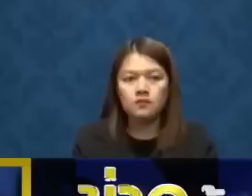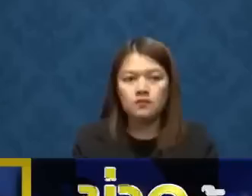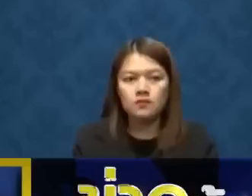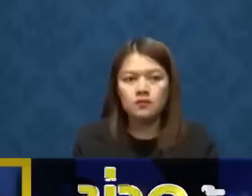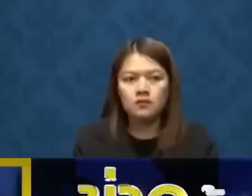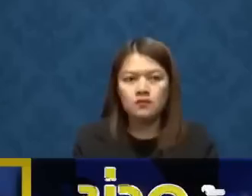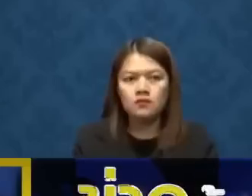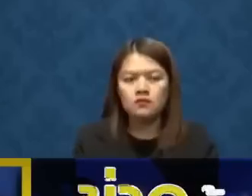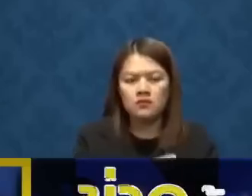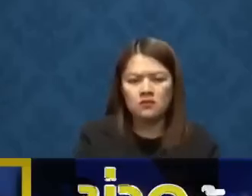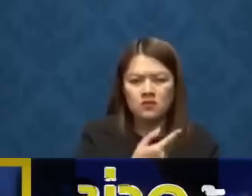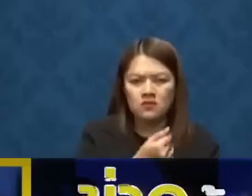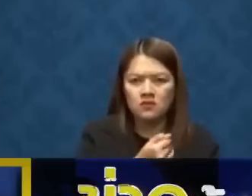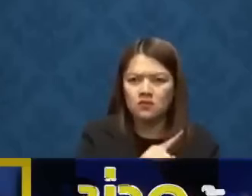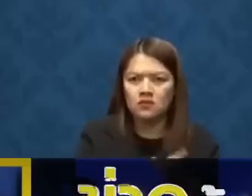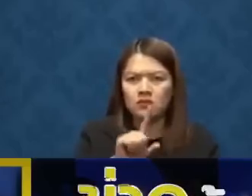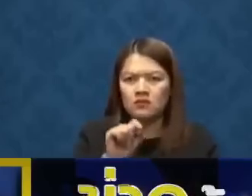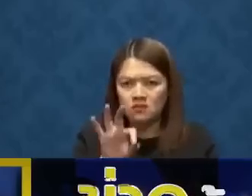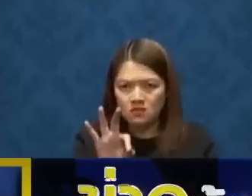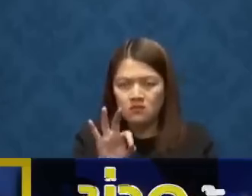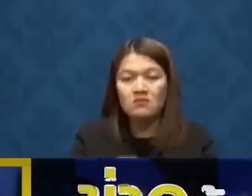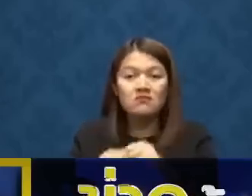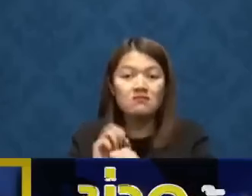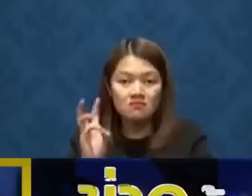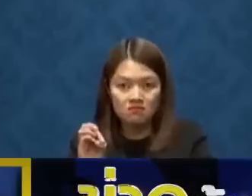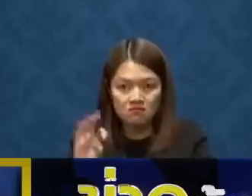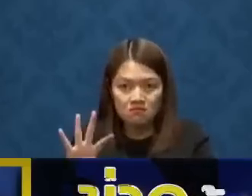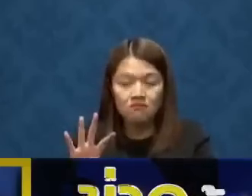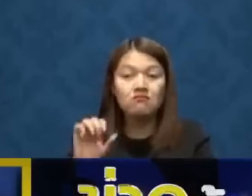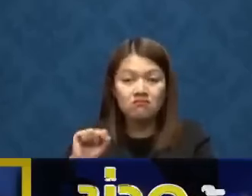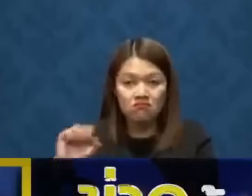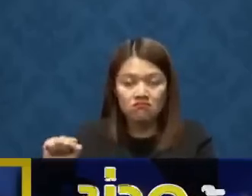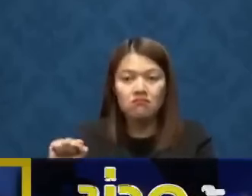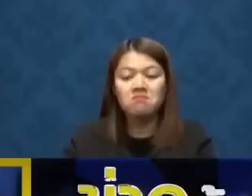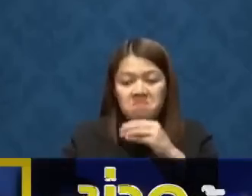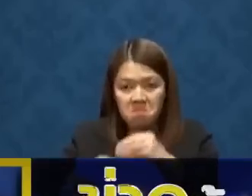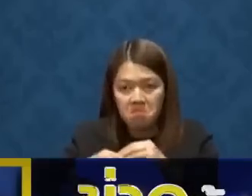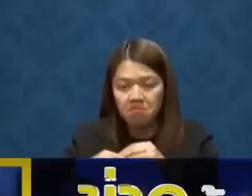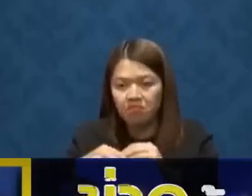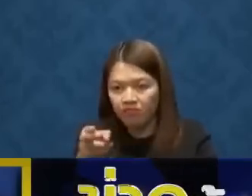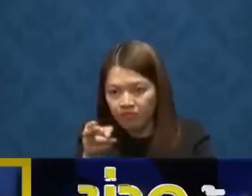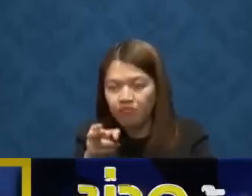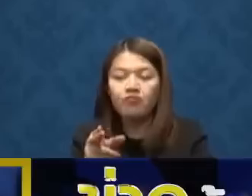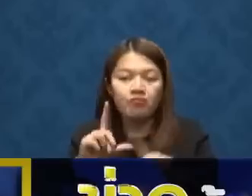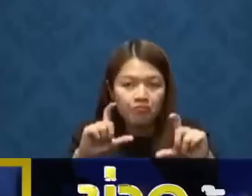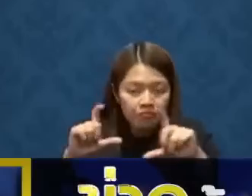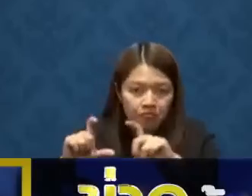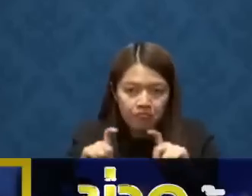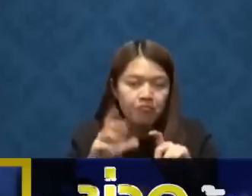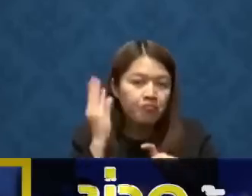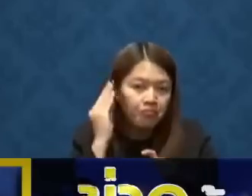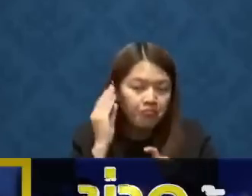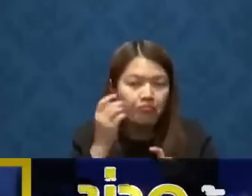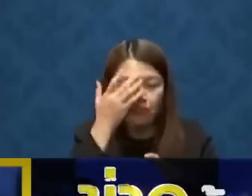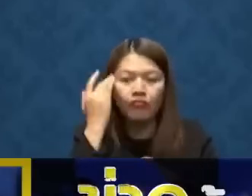ก็ลุกขึ้นชี้แจงค่ะบอกว่าบทบัญญัติเรื่องให้บันทึกภาพเสียงระหว่างจับกุมและก็แจ้งต่อฝ่ายต่างๆเรื่องการปฏิบัติห